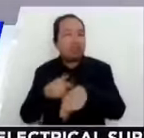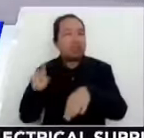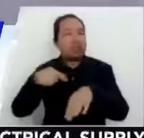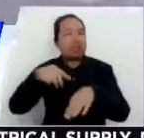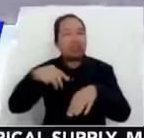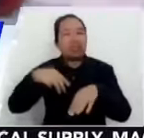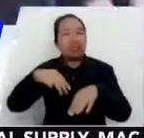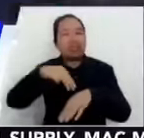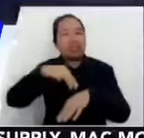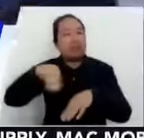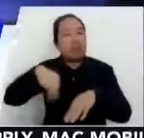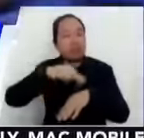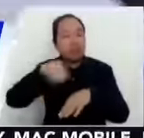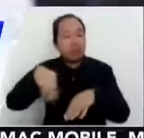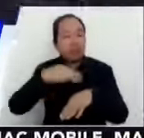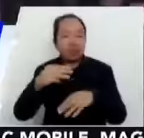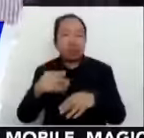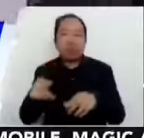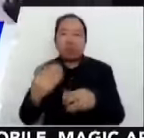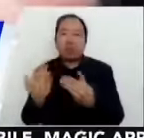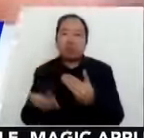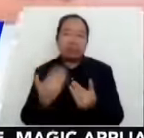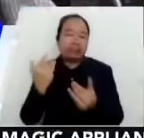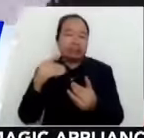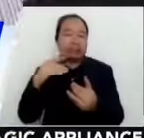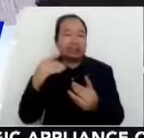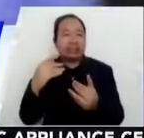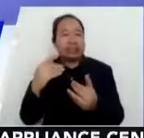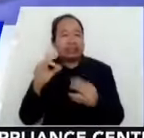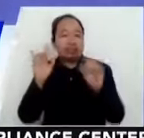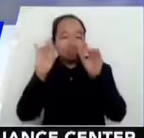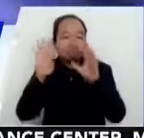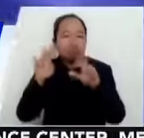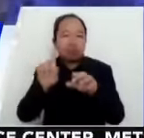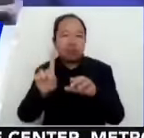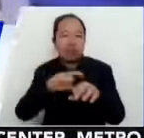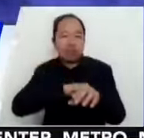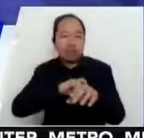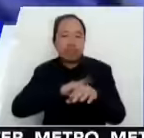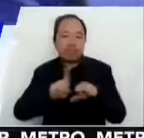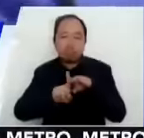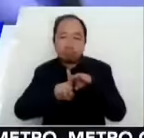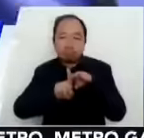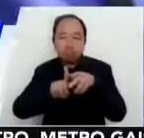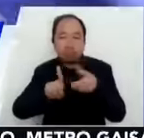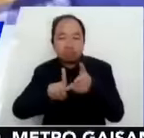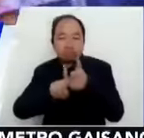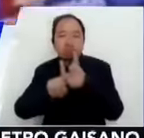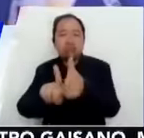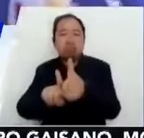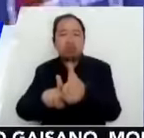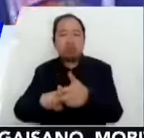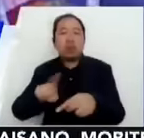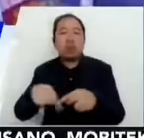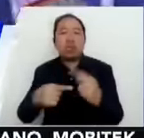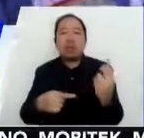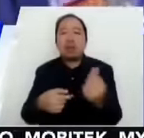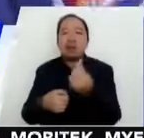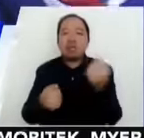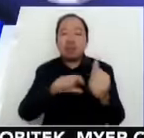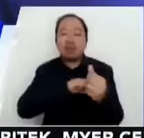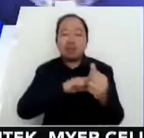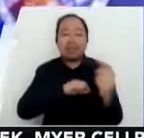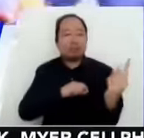Muntik tuloy makalagat ang MMDA enforcer na humabol. Tuluyan lang itong huminto nang sumaklolo na ang iba pang enforcer.